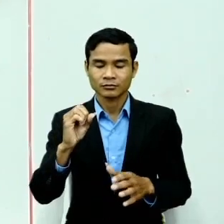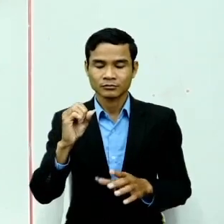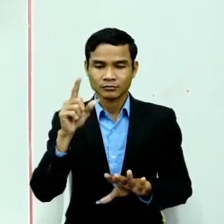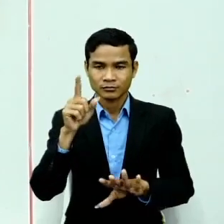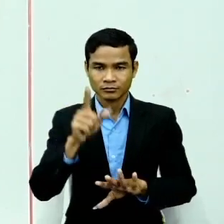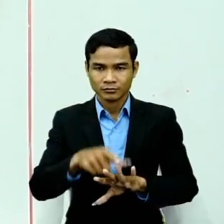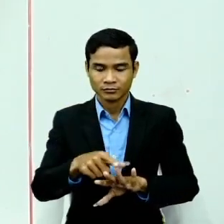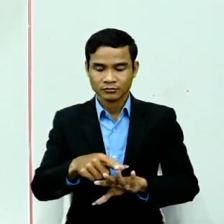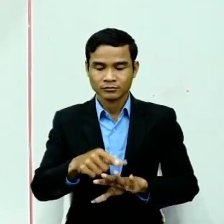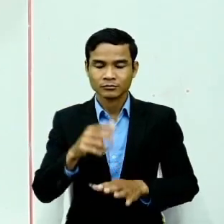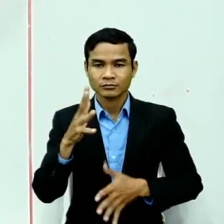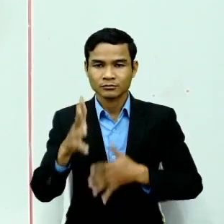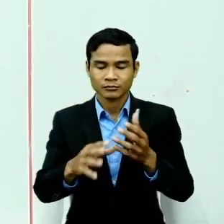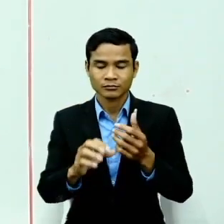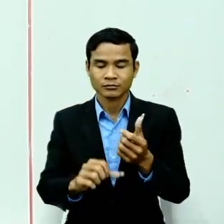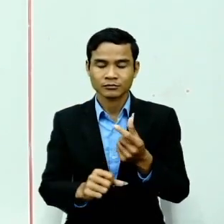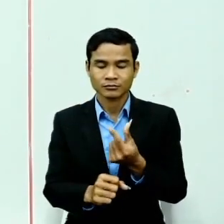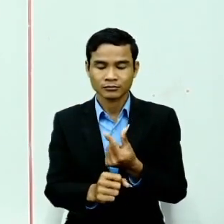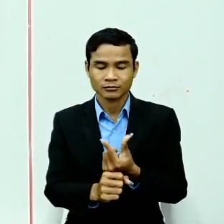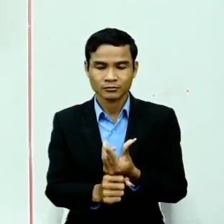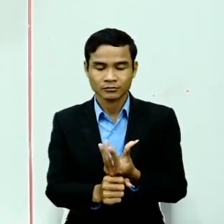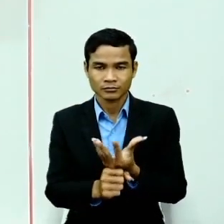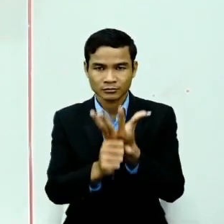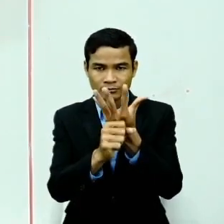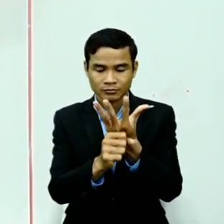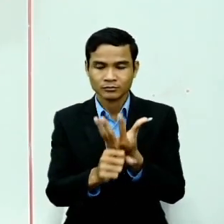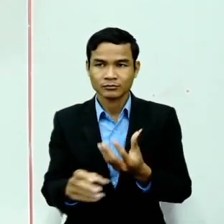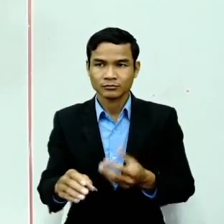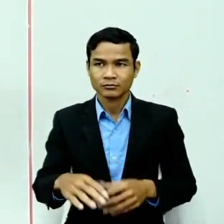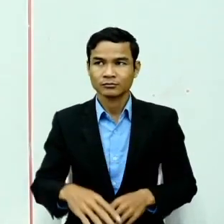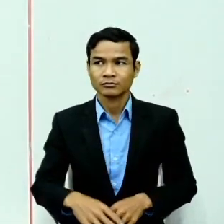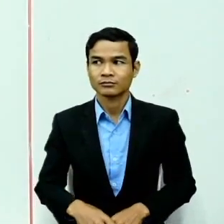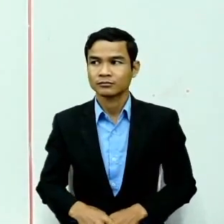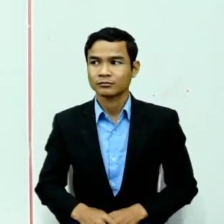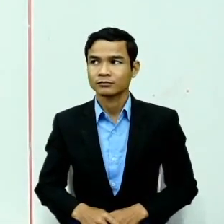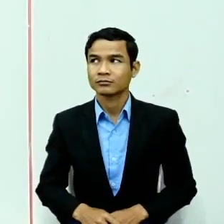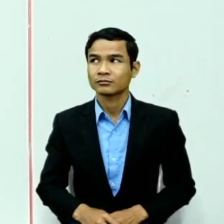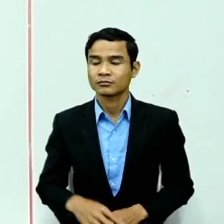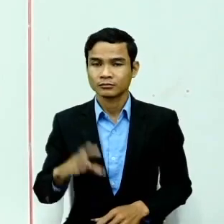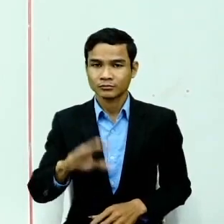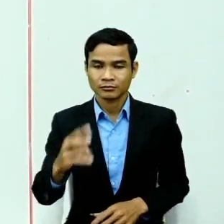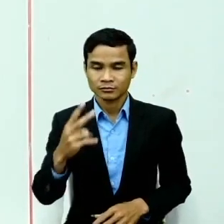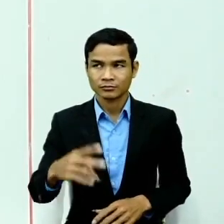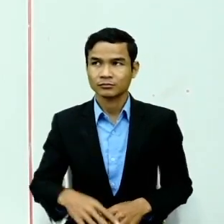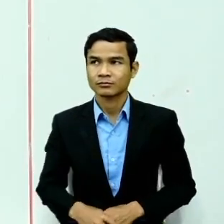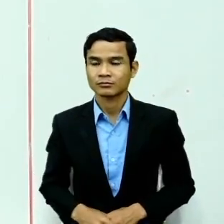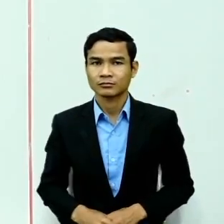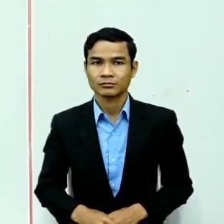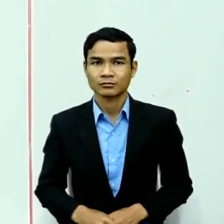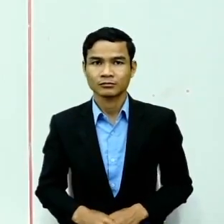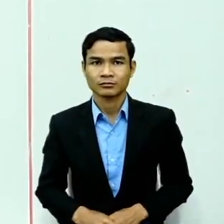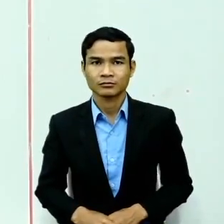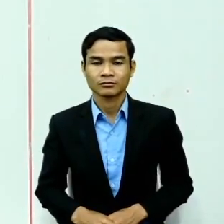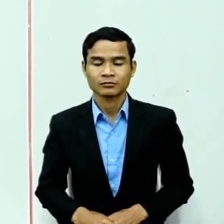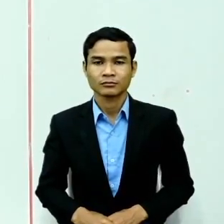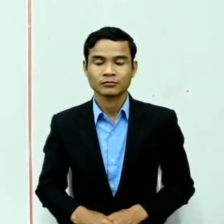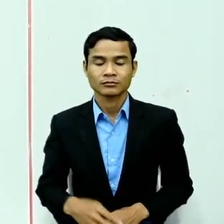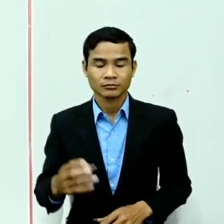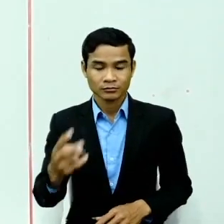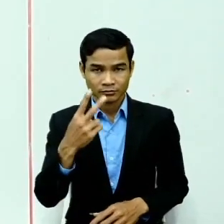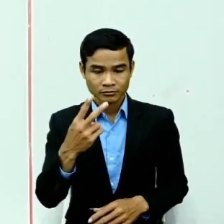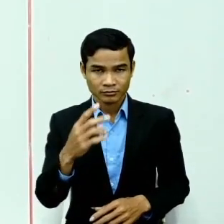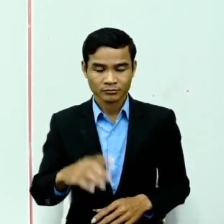tạ muối cò tâm cò chà việc bằng tóc con